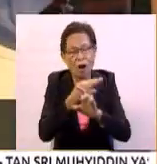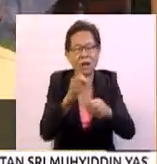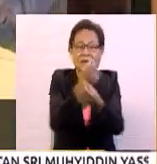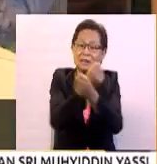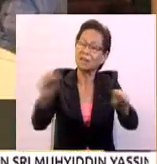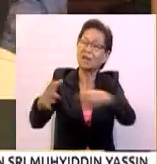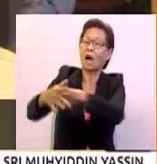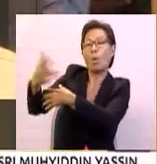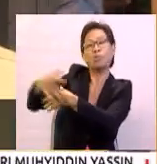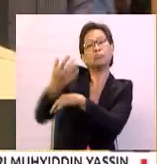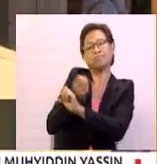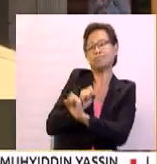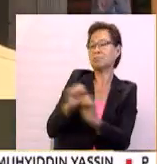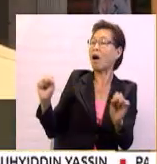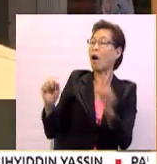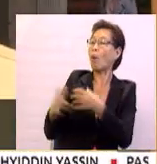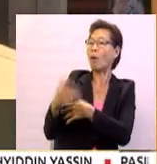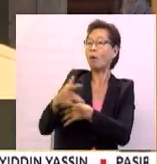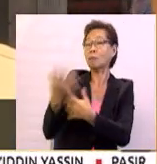ni orang cakap